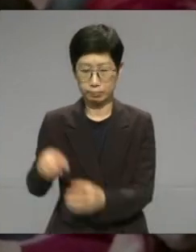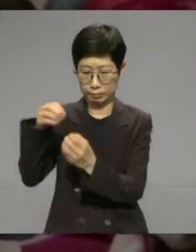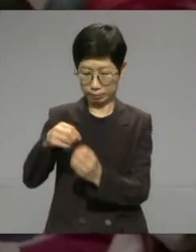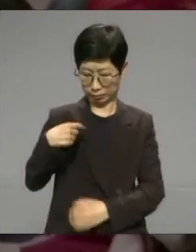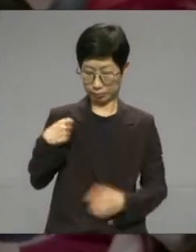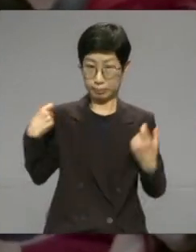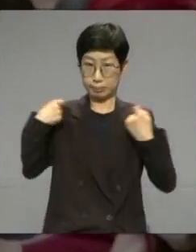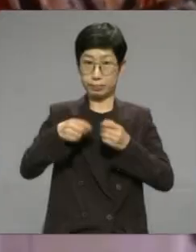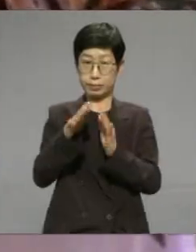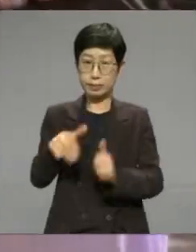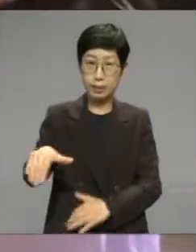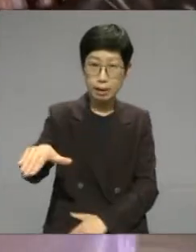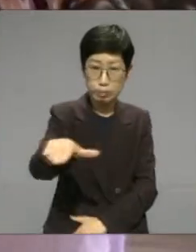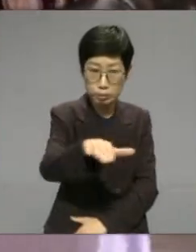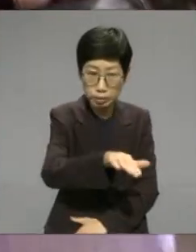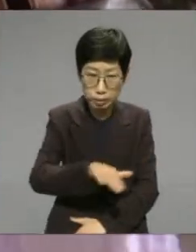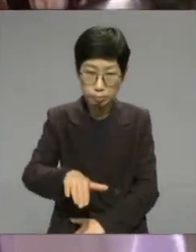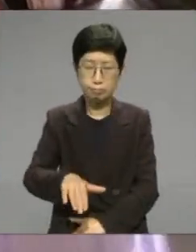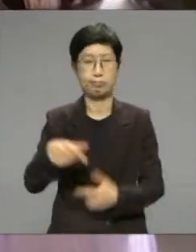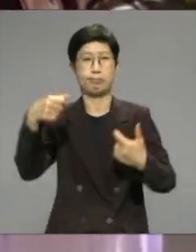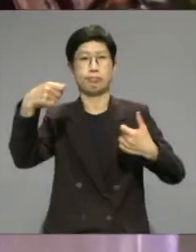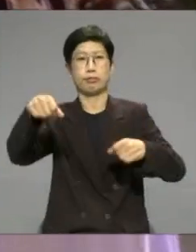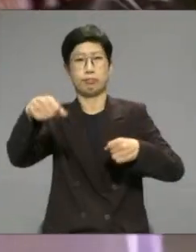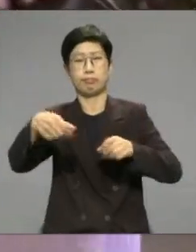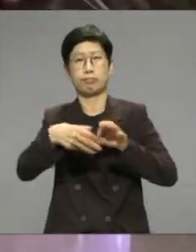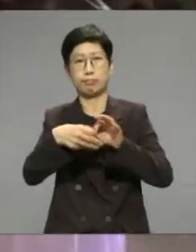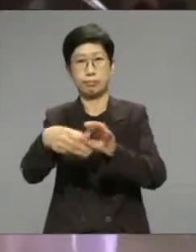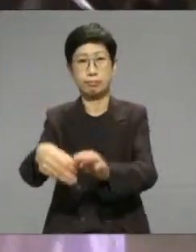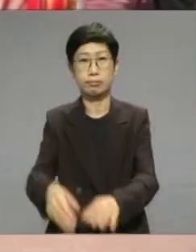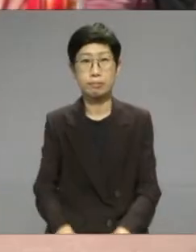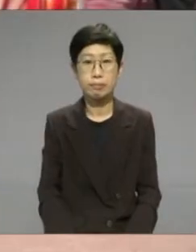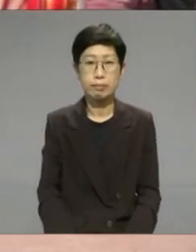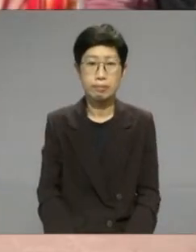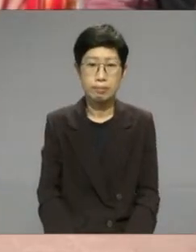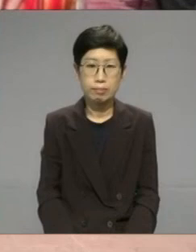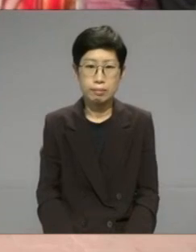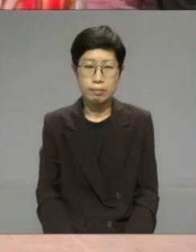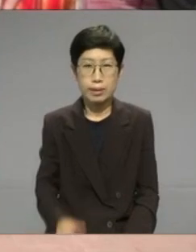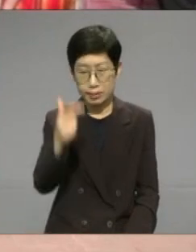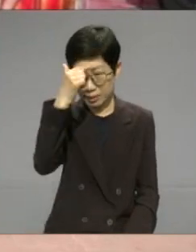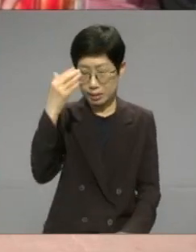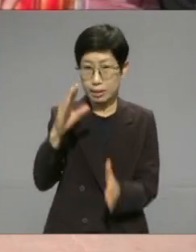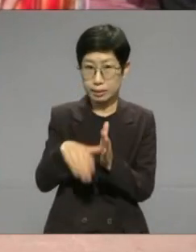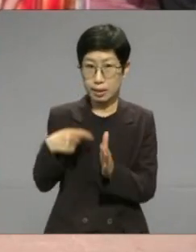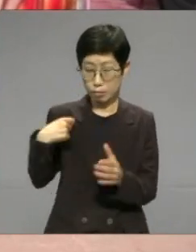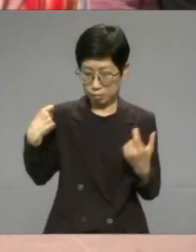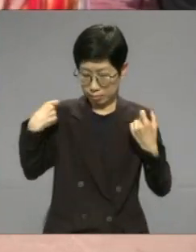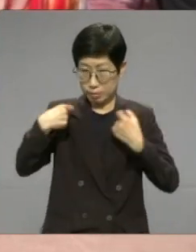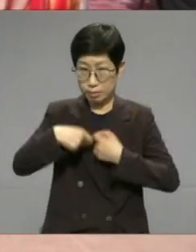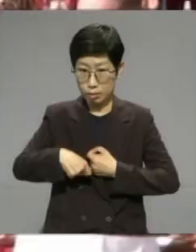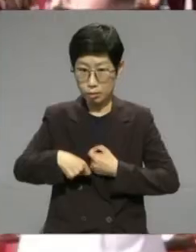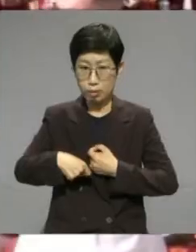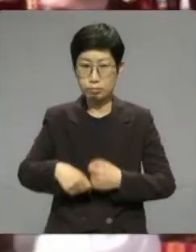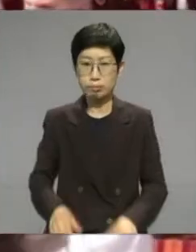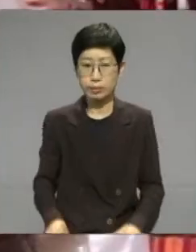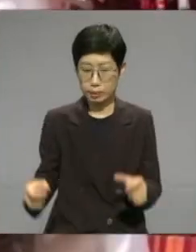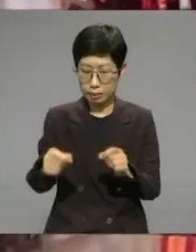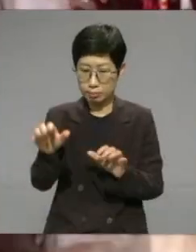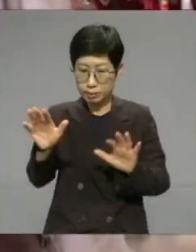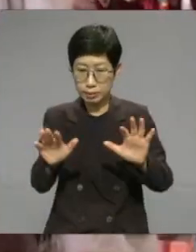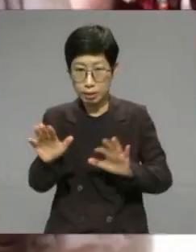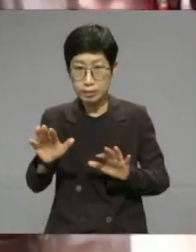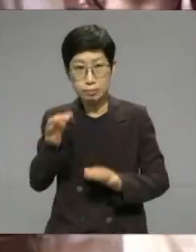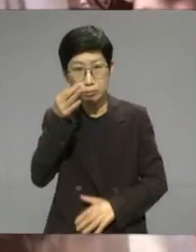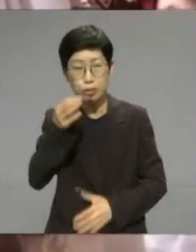전통복장을 한 사람들이 악기를 연주하고 춤을 춥니다. 중세시대 복장을 하고 짧은 연극을